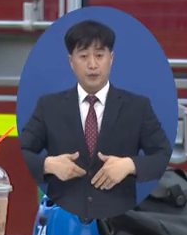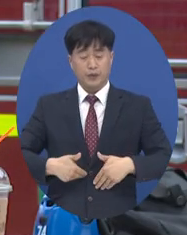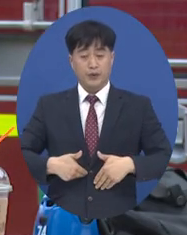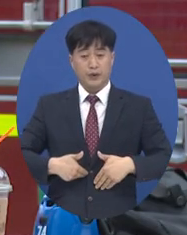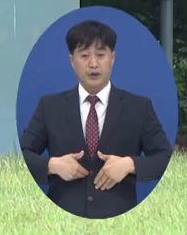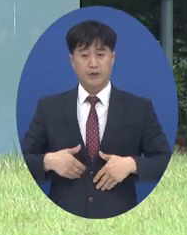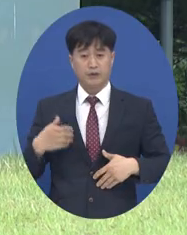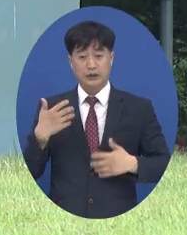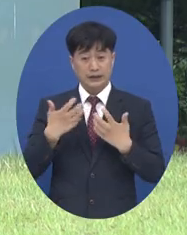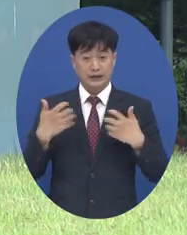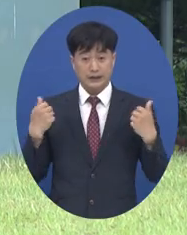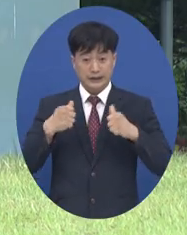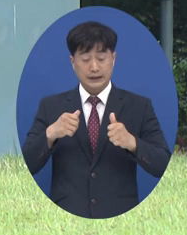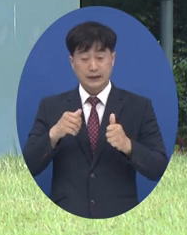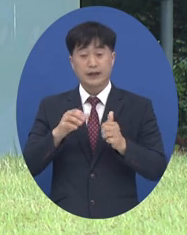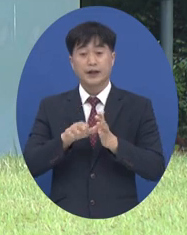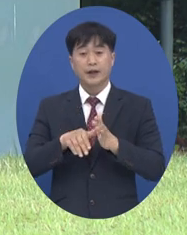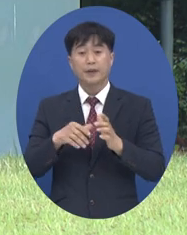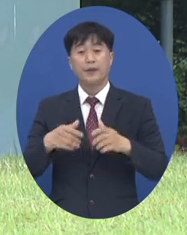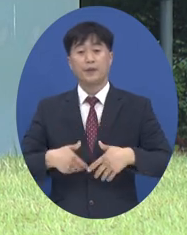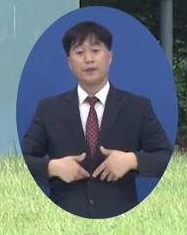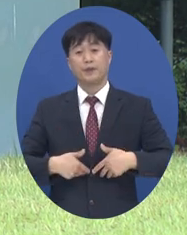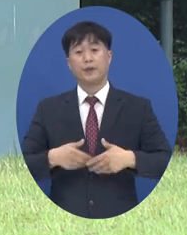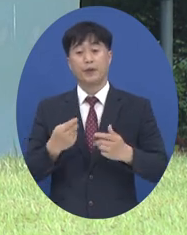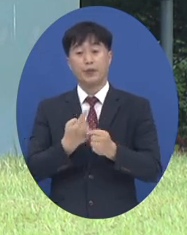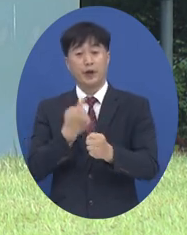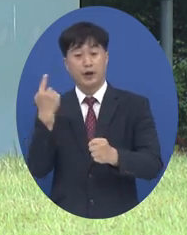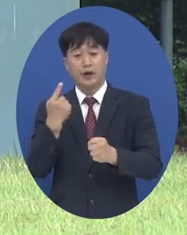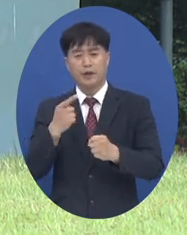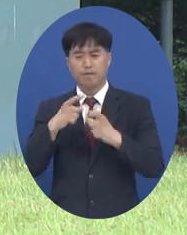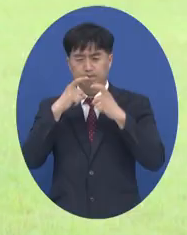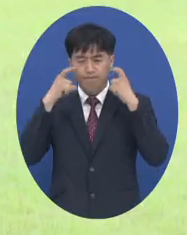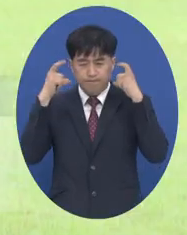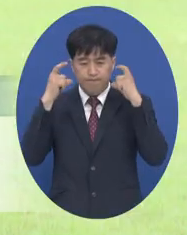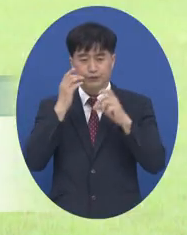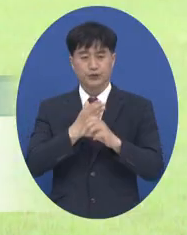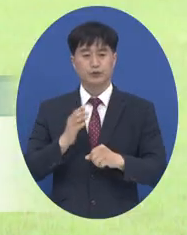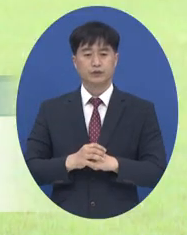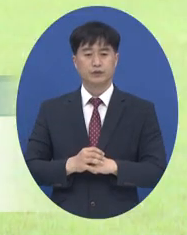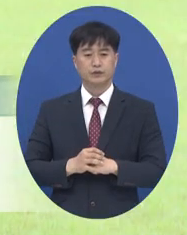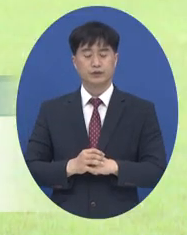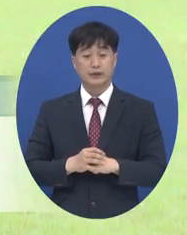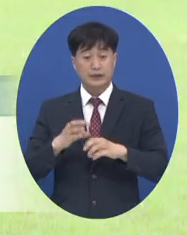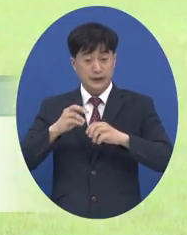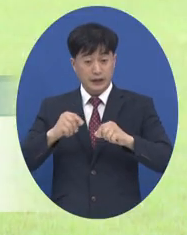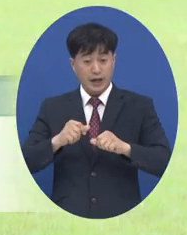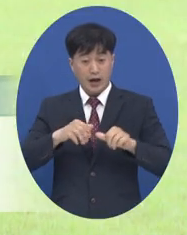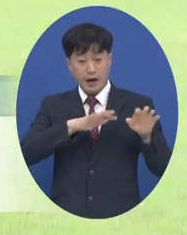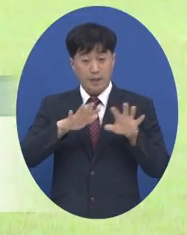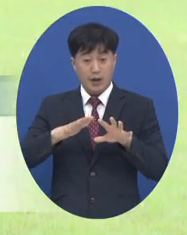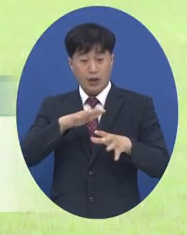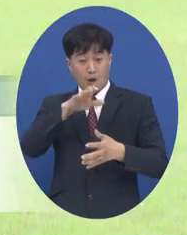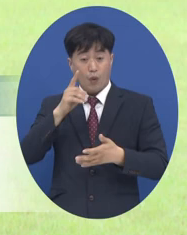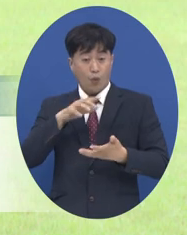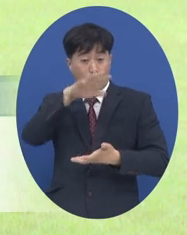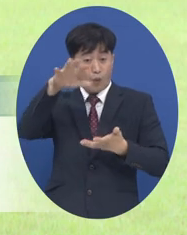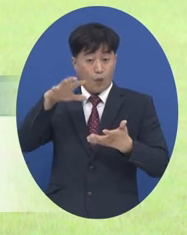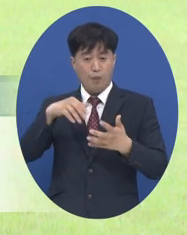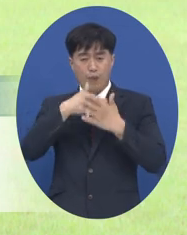때 외엔 실내에 모두가 마스크를 쓰고 훈련에 임합니다. 육해공을 다할수 있는 그런